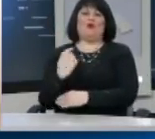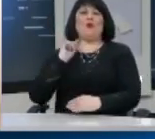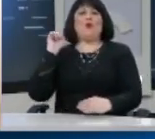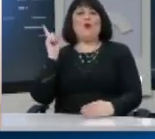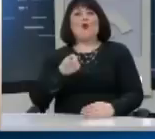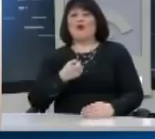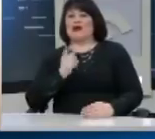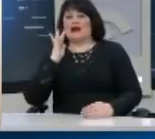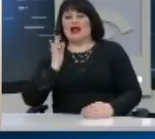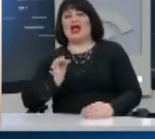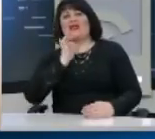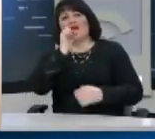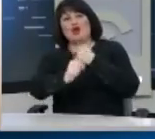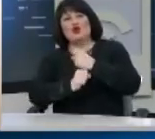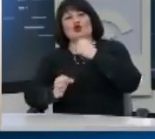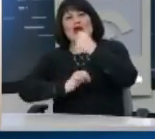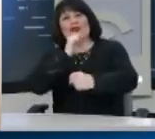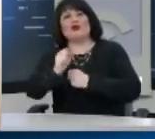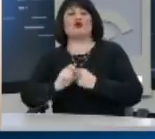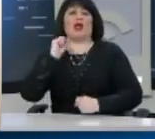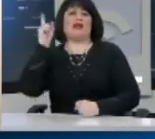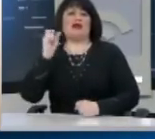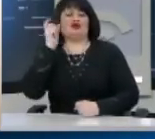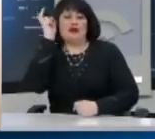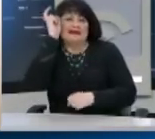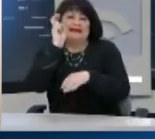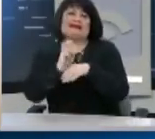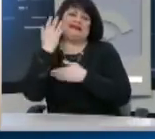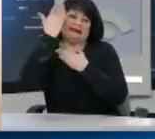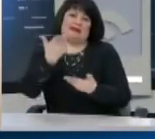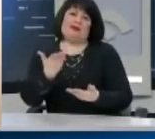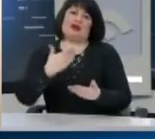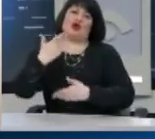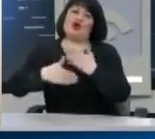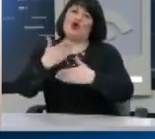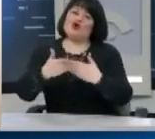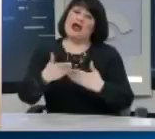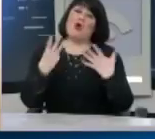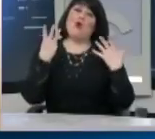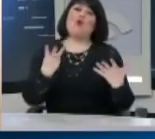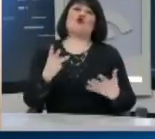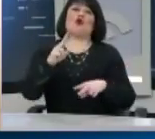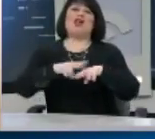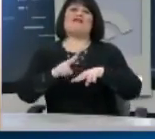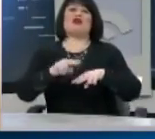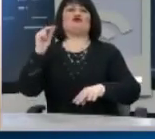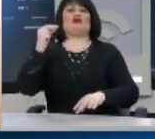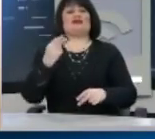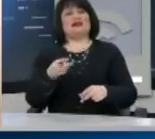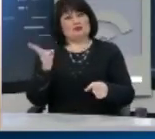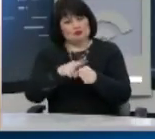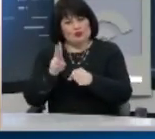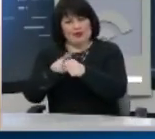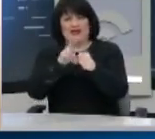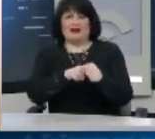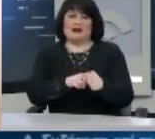μας και κάθε χρόνο κάνουμε τις τιμητικές εκδηλώσεις μετά από τίς για αυτούς τους οκτώ συναδέλφους που ήτανε θύματα